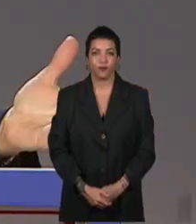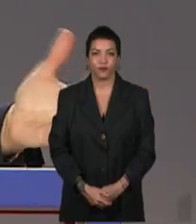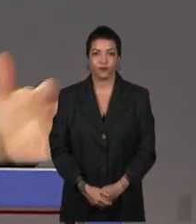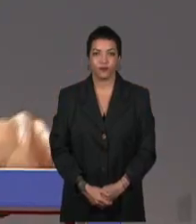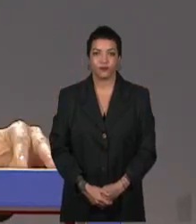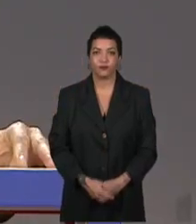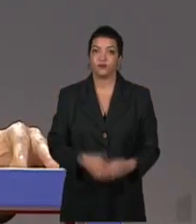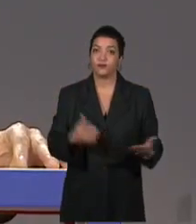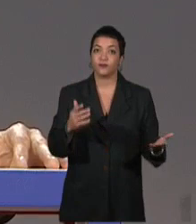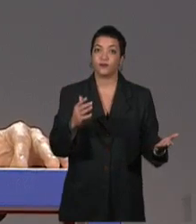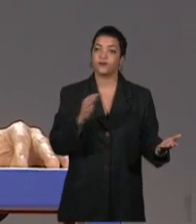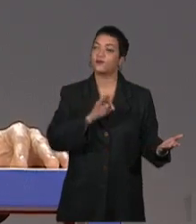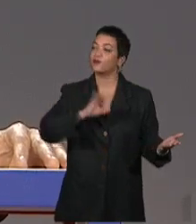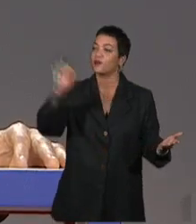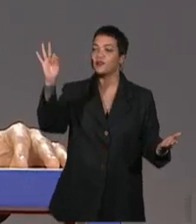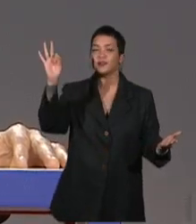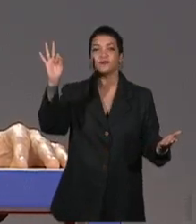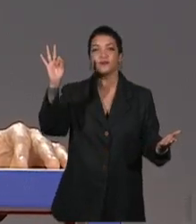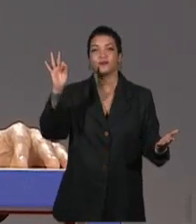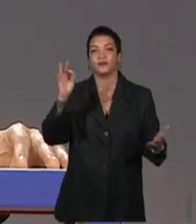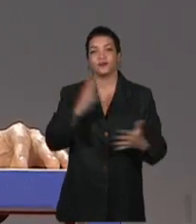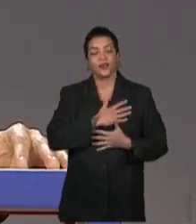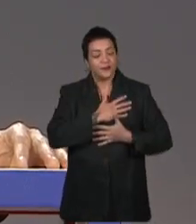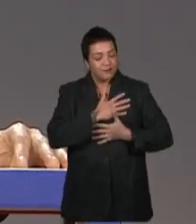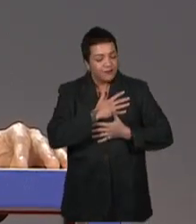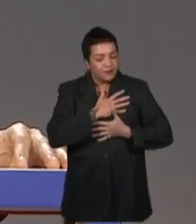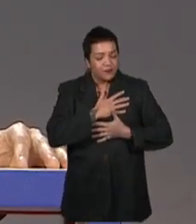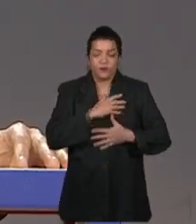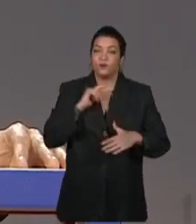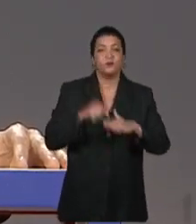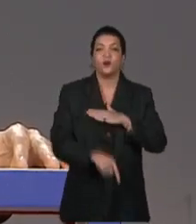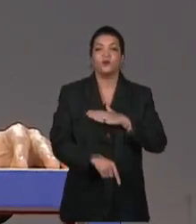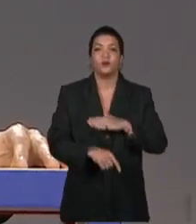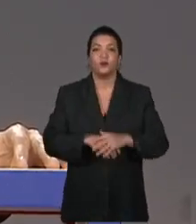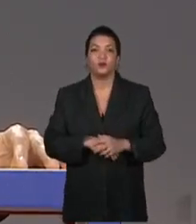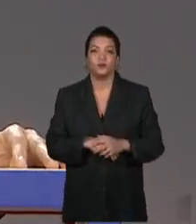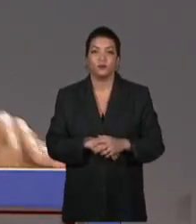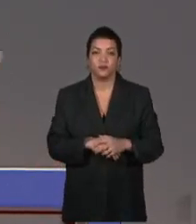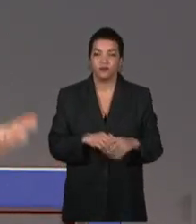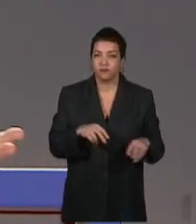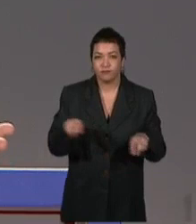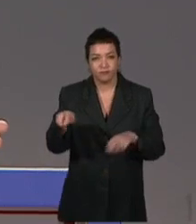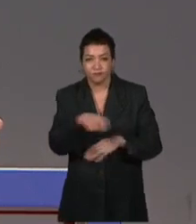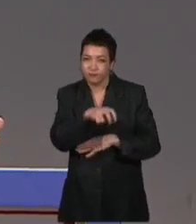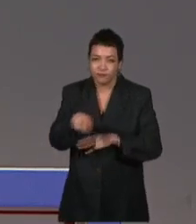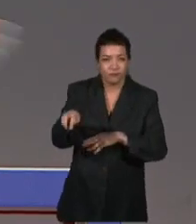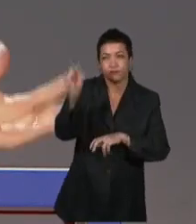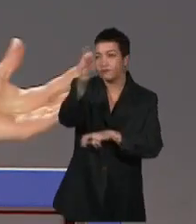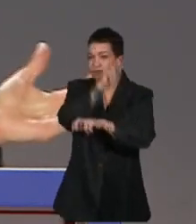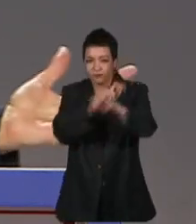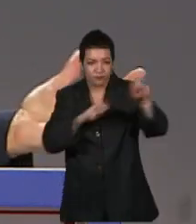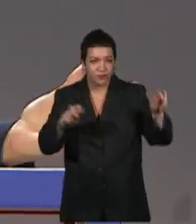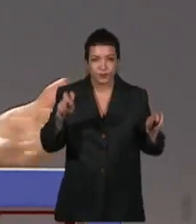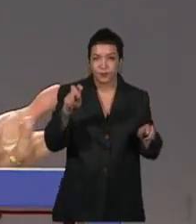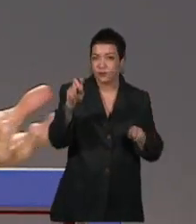La France, je l'aime corps et bien. Plus je la parcours, plus je l'étreins. Plus